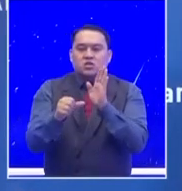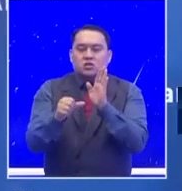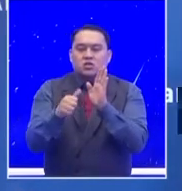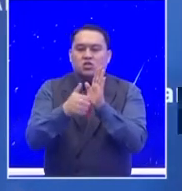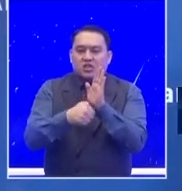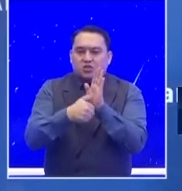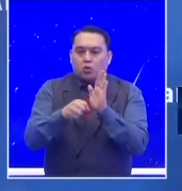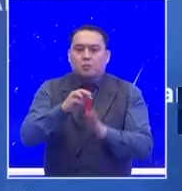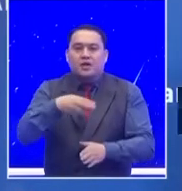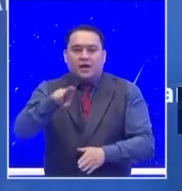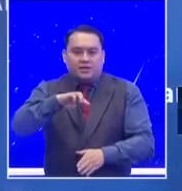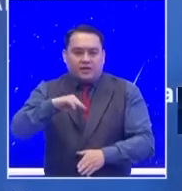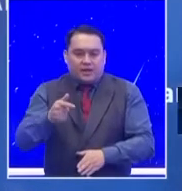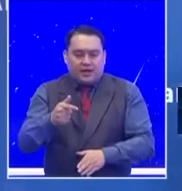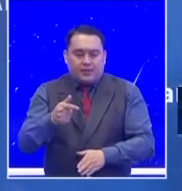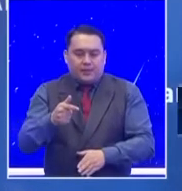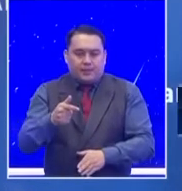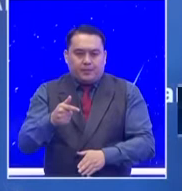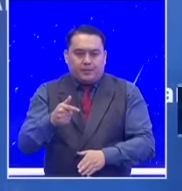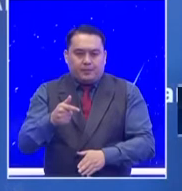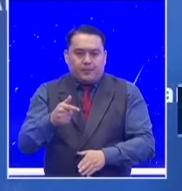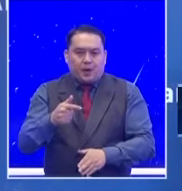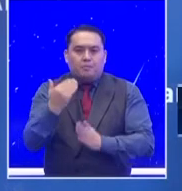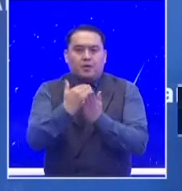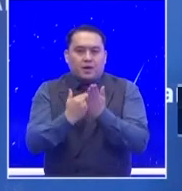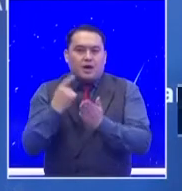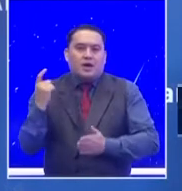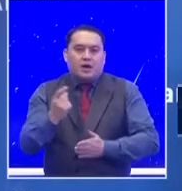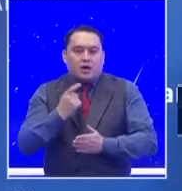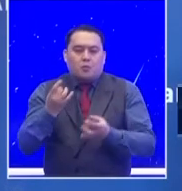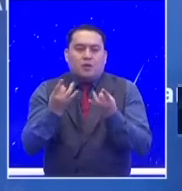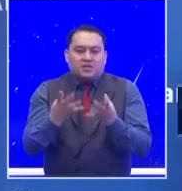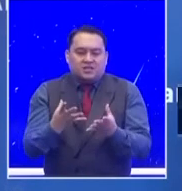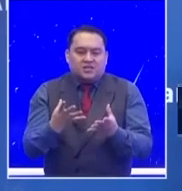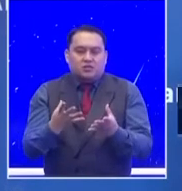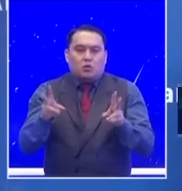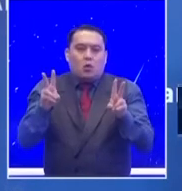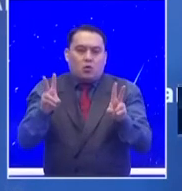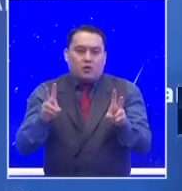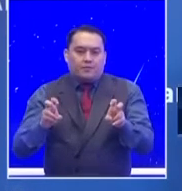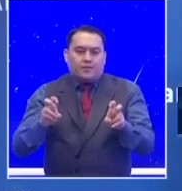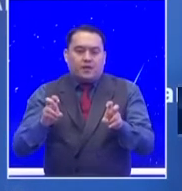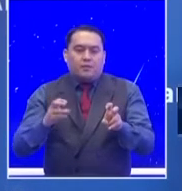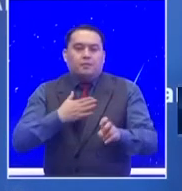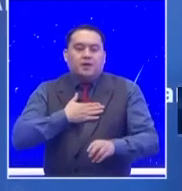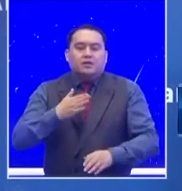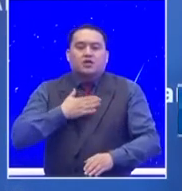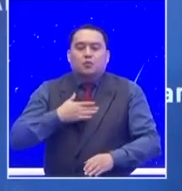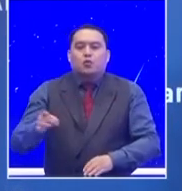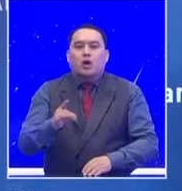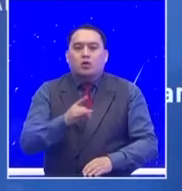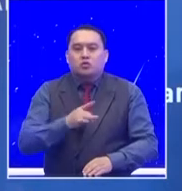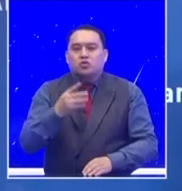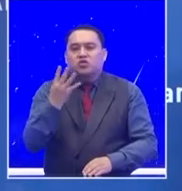600 миллиардов тенге по программе «Экономика простых вещей». Из них только вот по нашему району